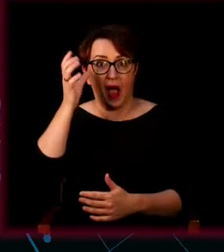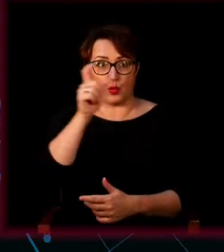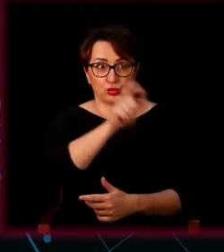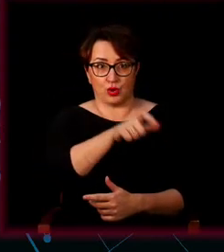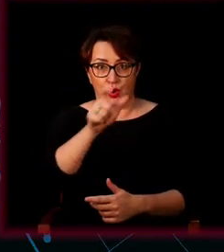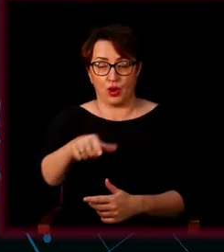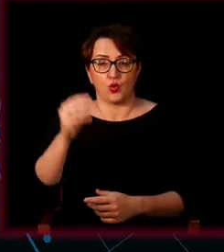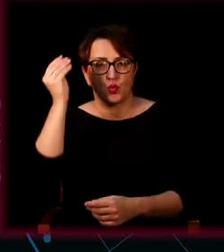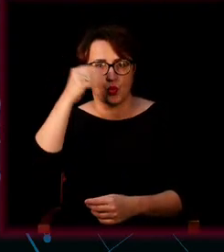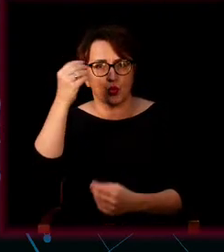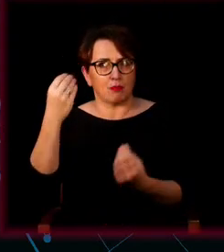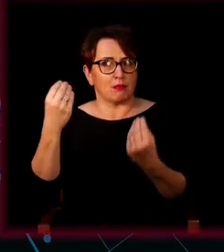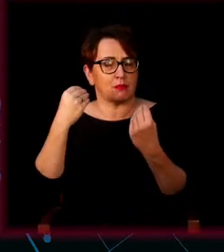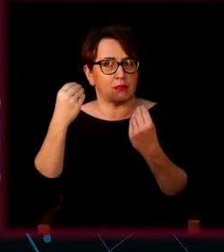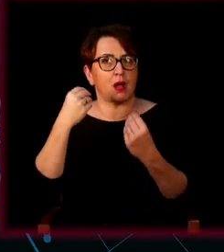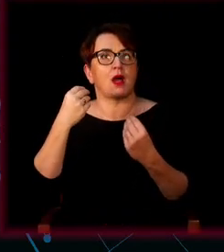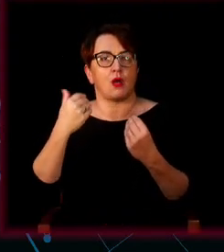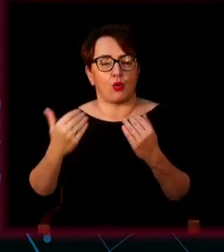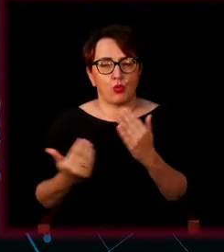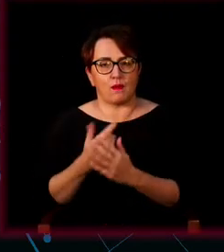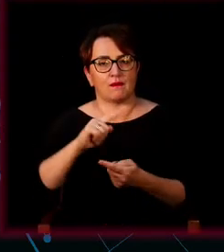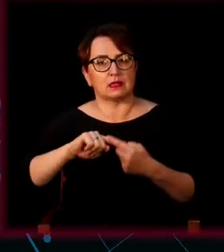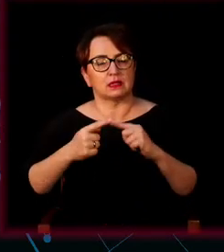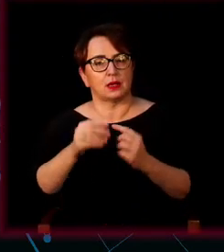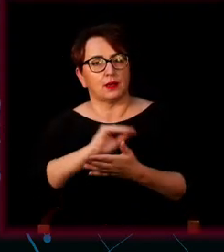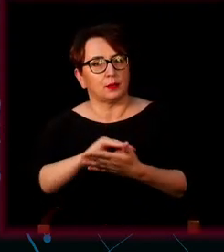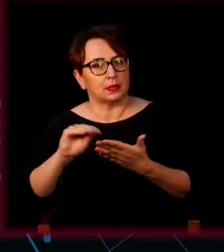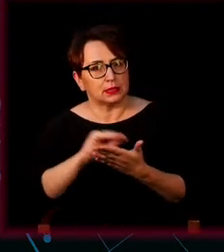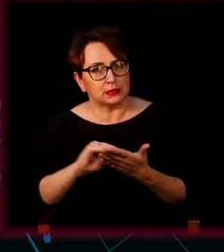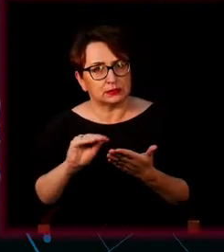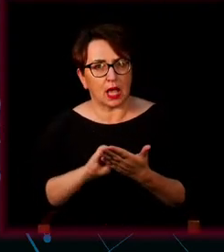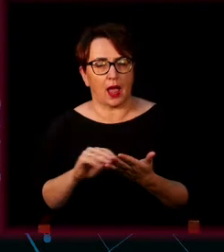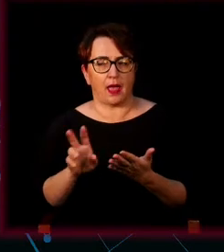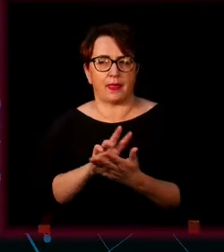się nowych stylów pisania, jakby też czerpali